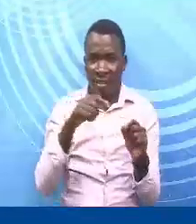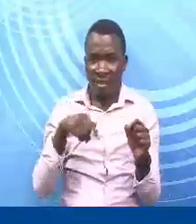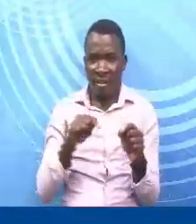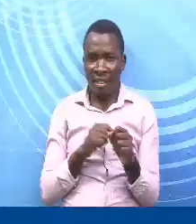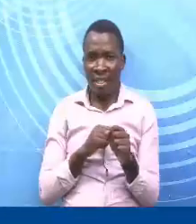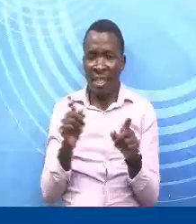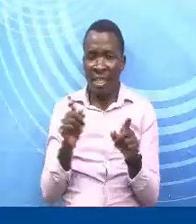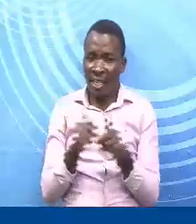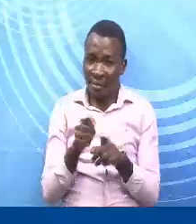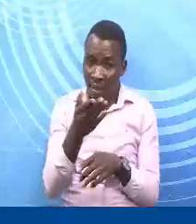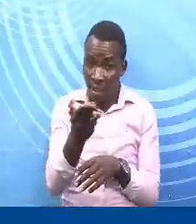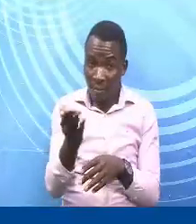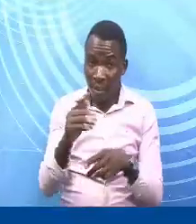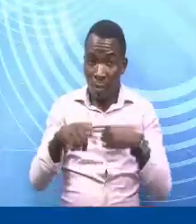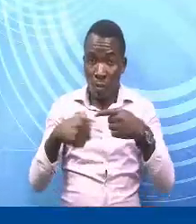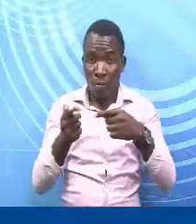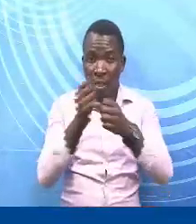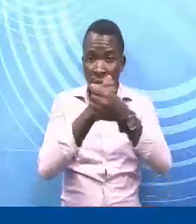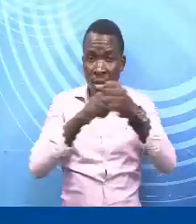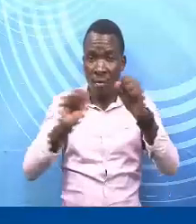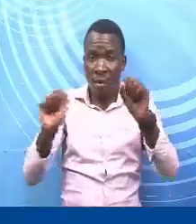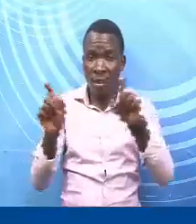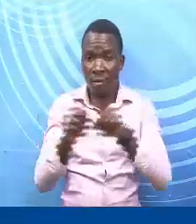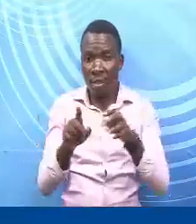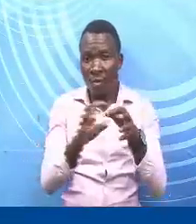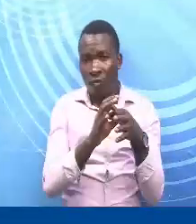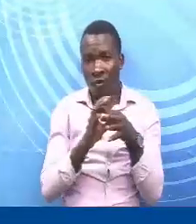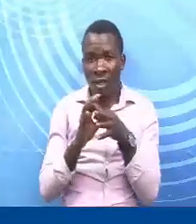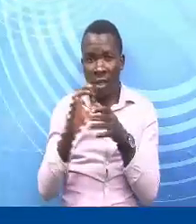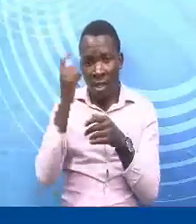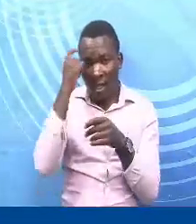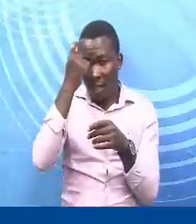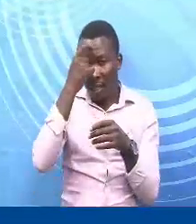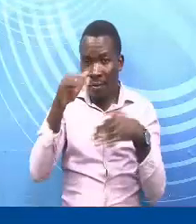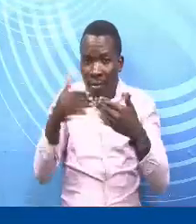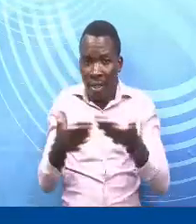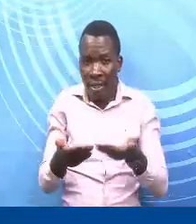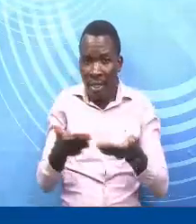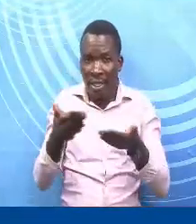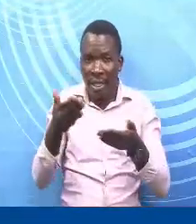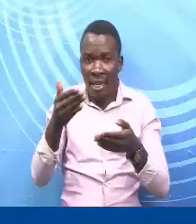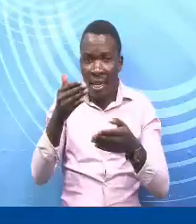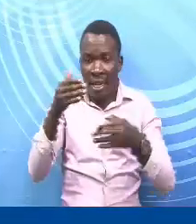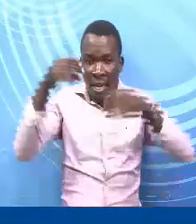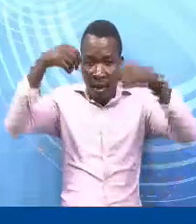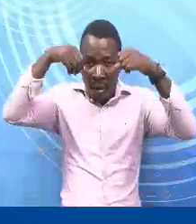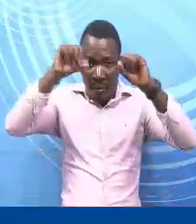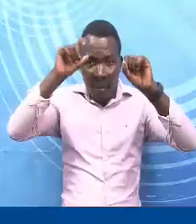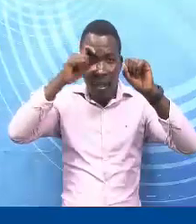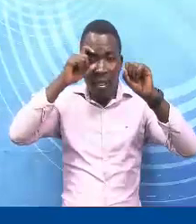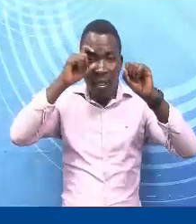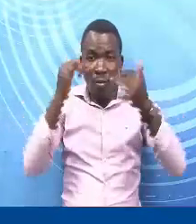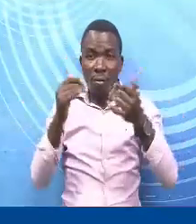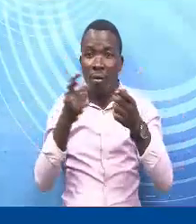namwe nimukomeze mutubohore nk'uko mufatanyije leta none se Kagame ubu we